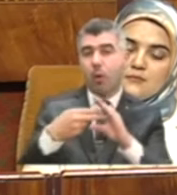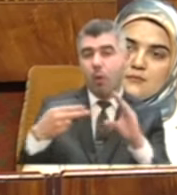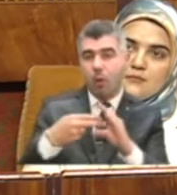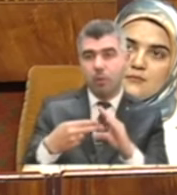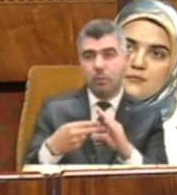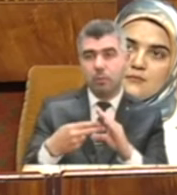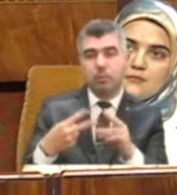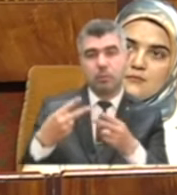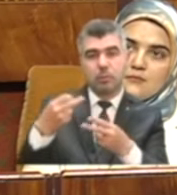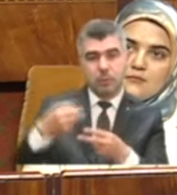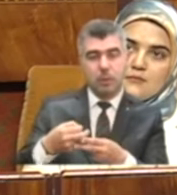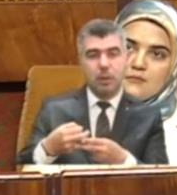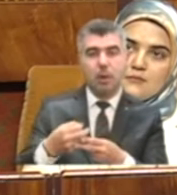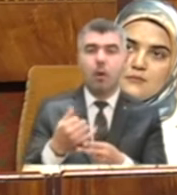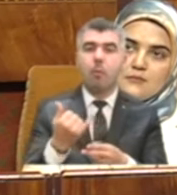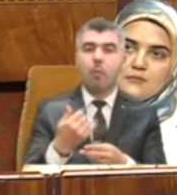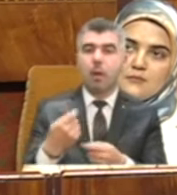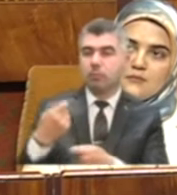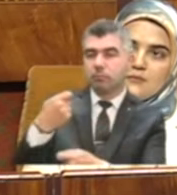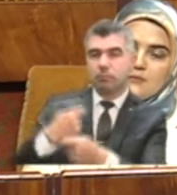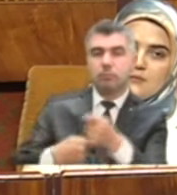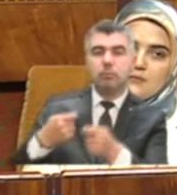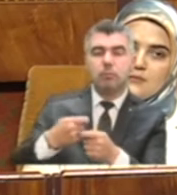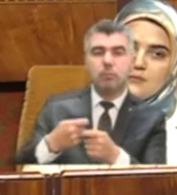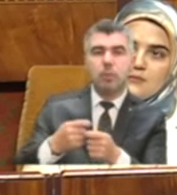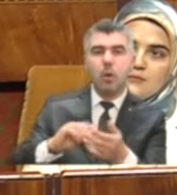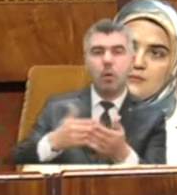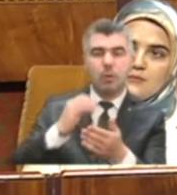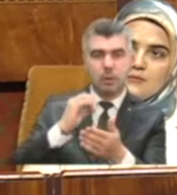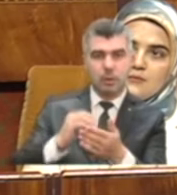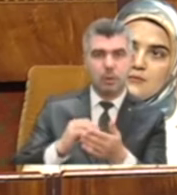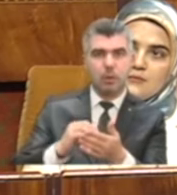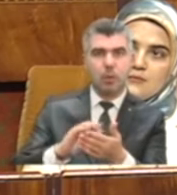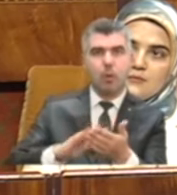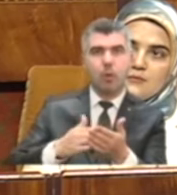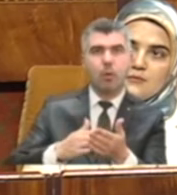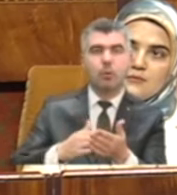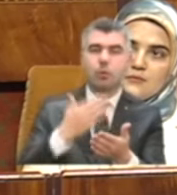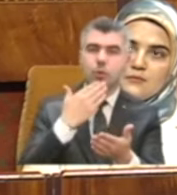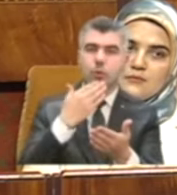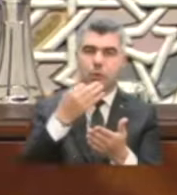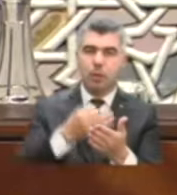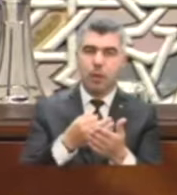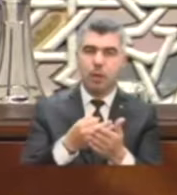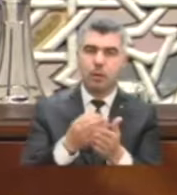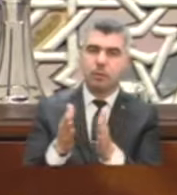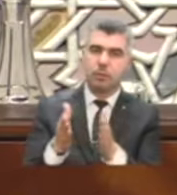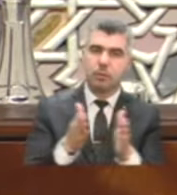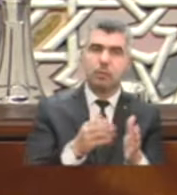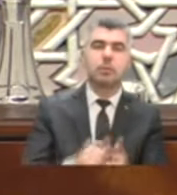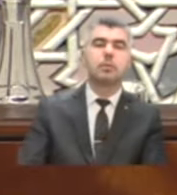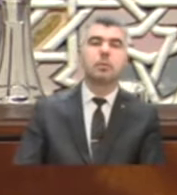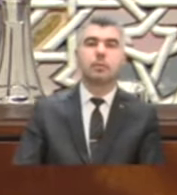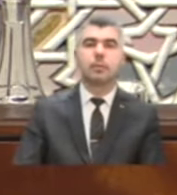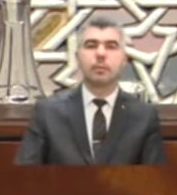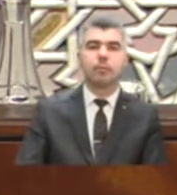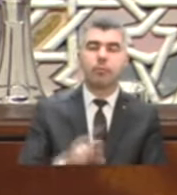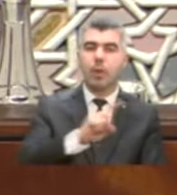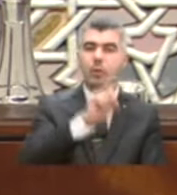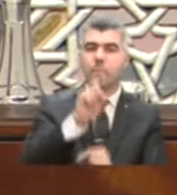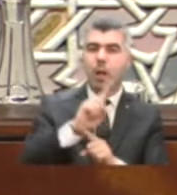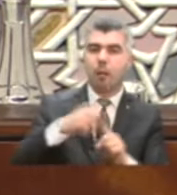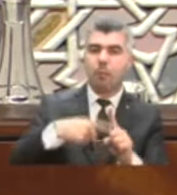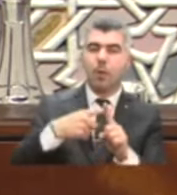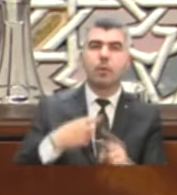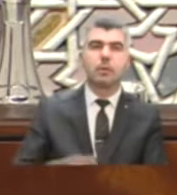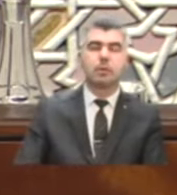أو هو ما يساهم في ترويج عدد من المرافق وإدارة. شكرا سيد نائب محترم. هل من تعقيبات إضافية في